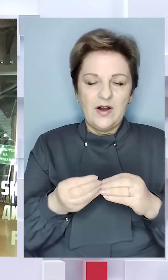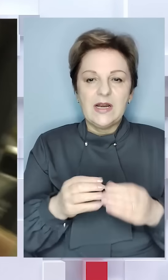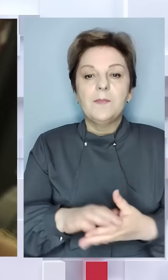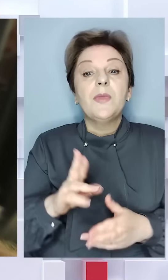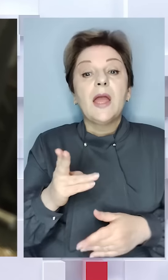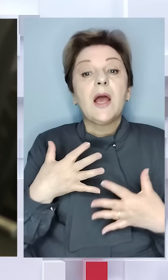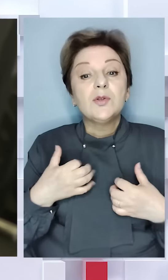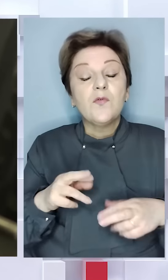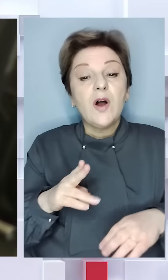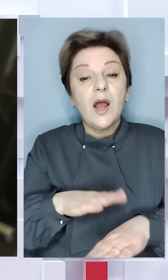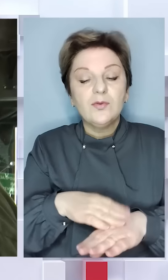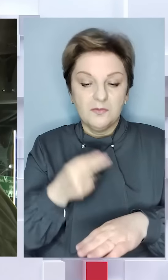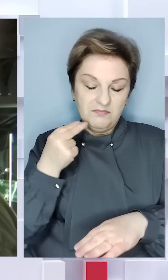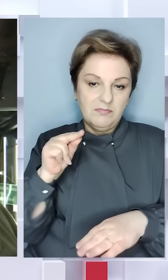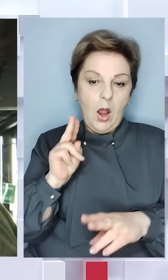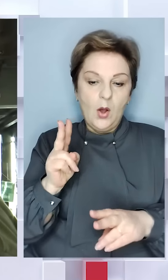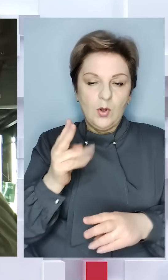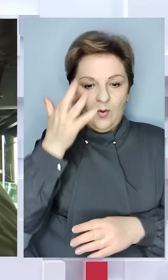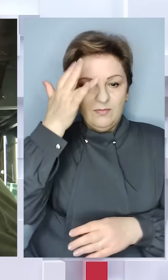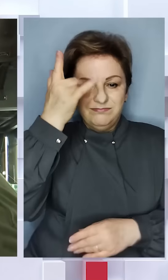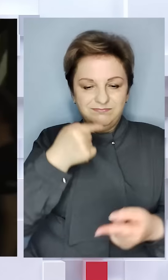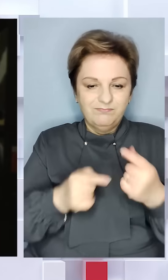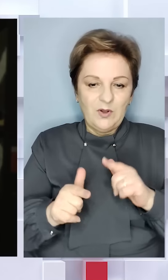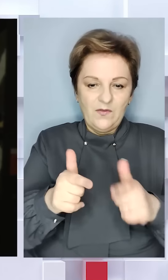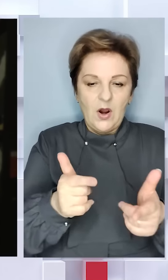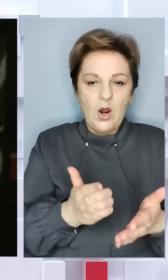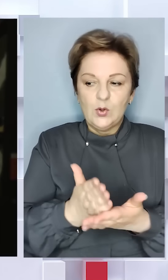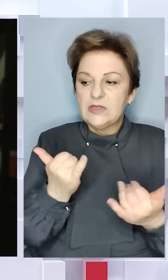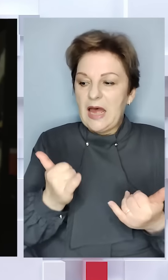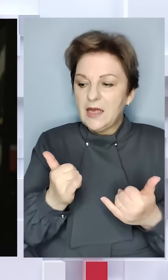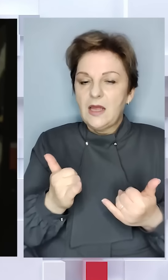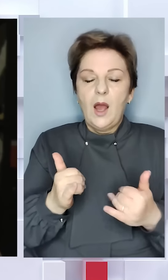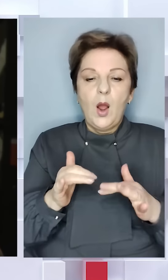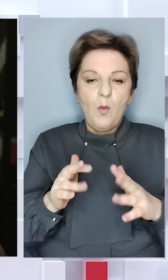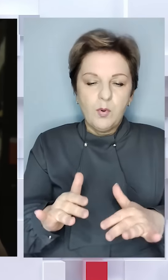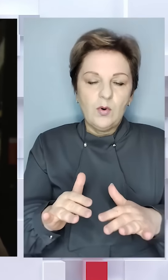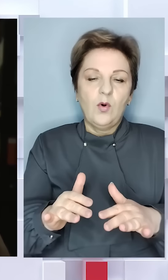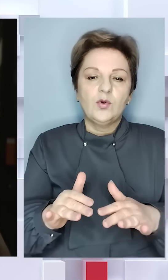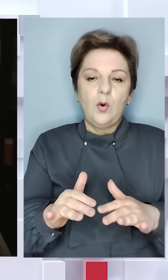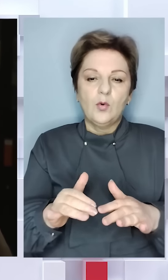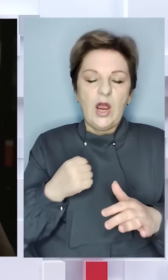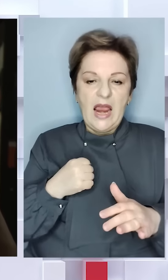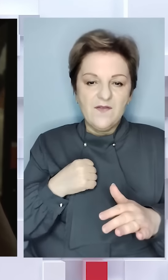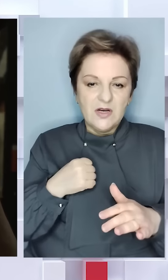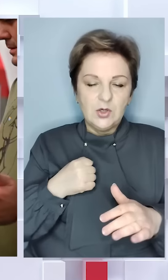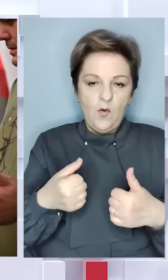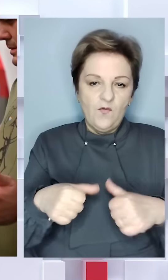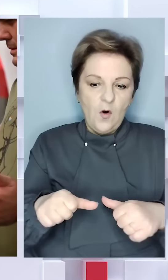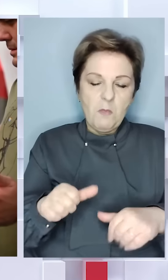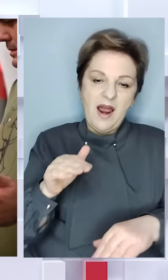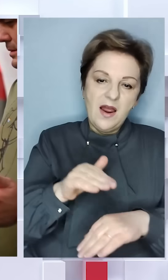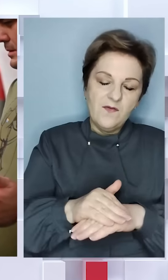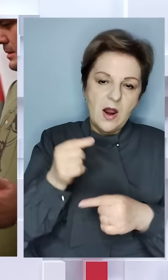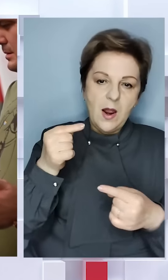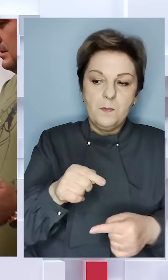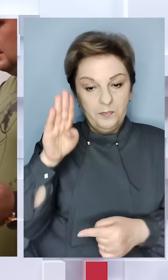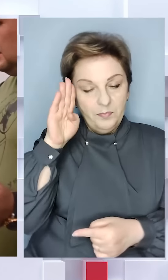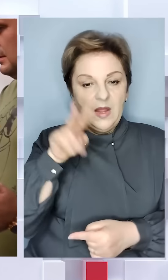нога? Краще. Хтось вже прагне повернутися на службу. Зараз проходжу військово-лікарську комісію на факт придатності. Михайло –